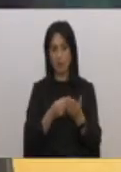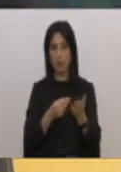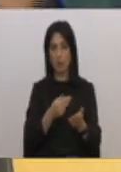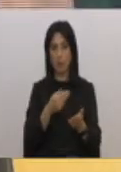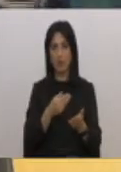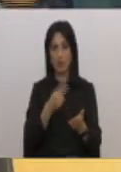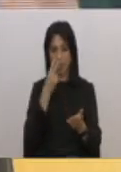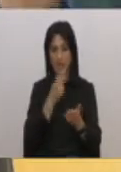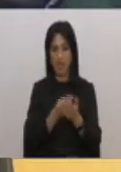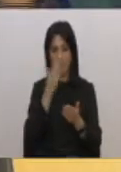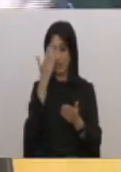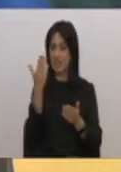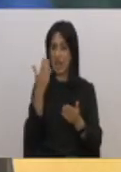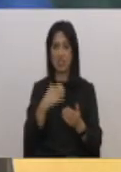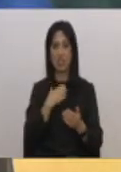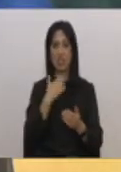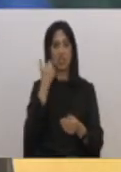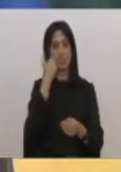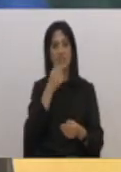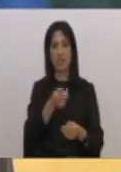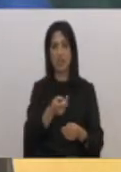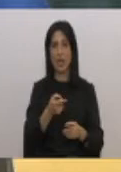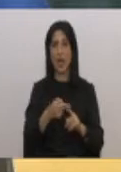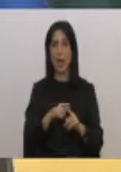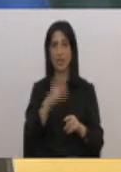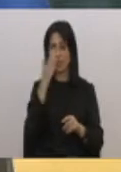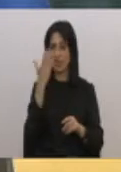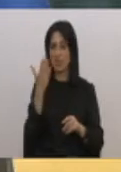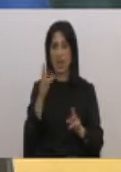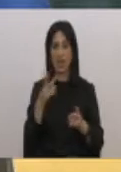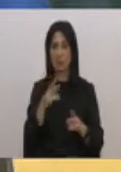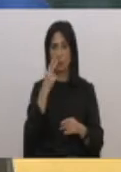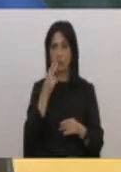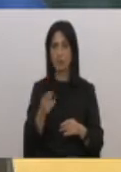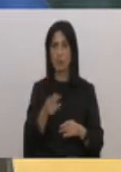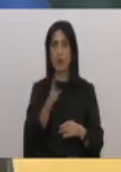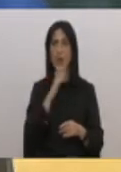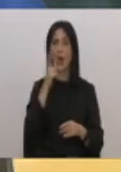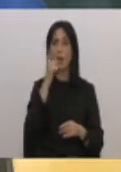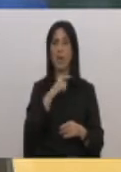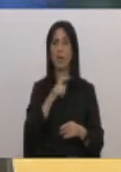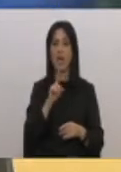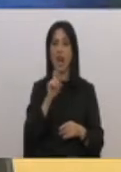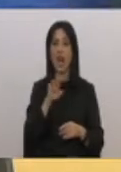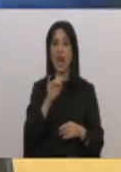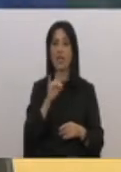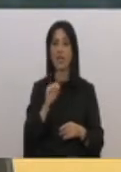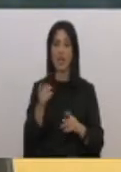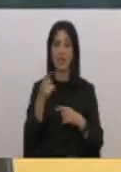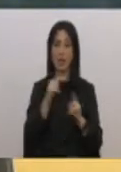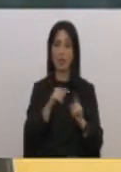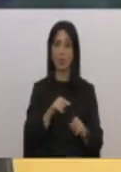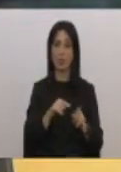საკუთარი თავის დანახვა სარკეში გეშინია და გცხვენიათ. ამიტომ სარკეს ნუ ებრძით. აი ქალბატონი ხატიას დაბრუნდა